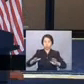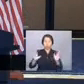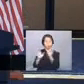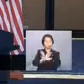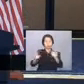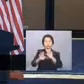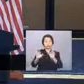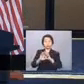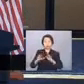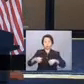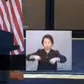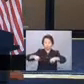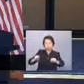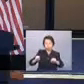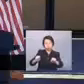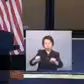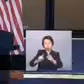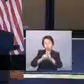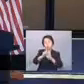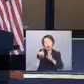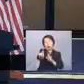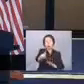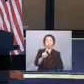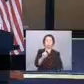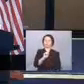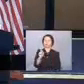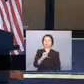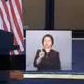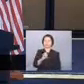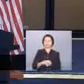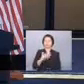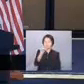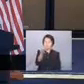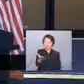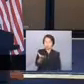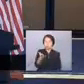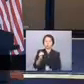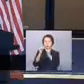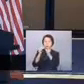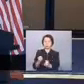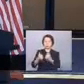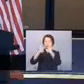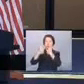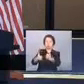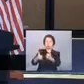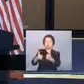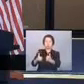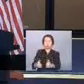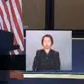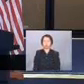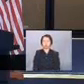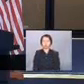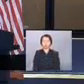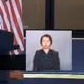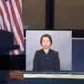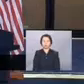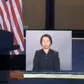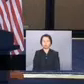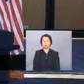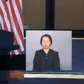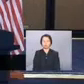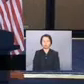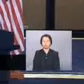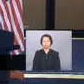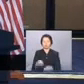jangan bawa botol dan baju. Anda juga adalah insan yang hebat.